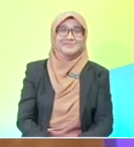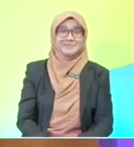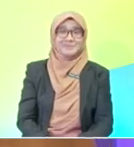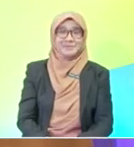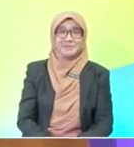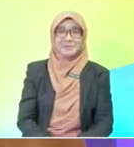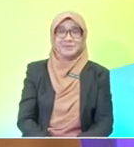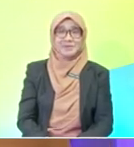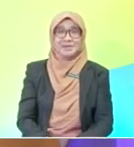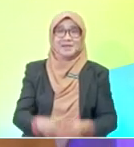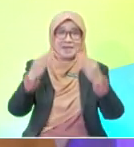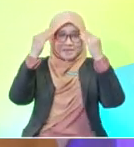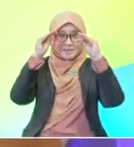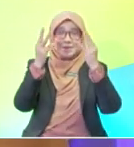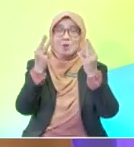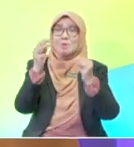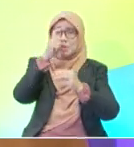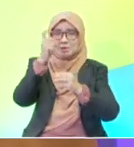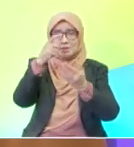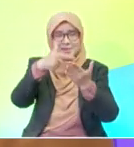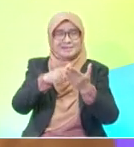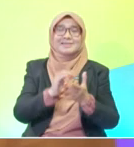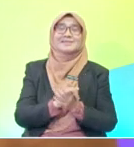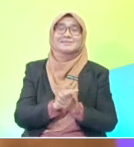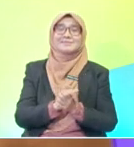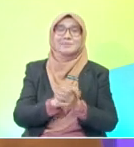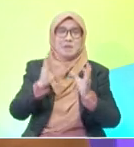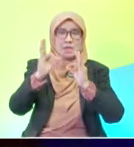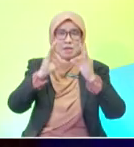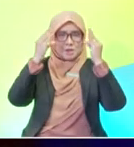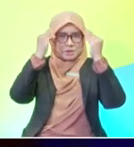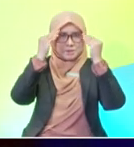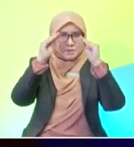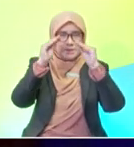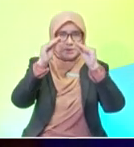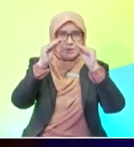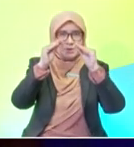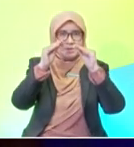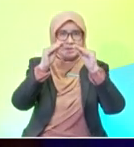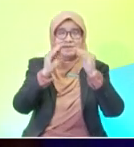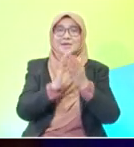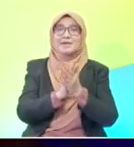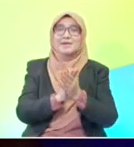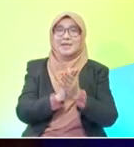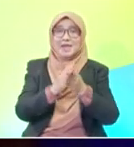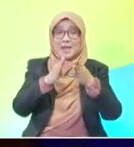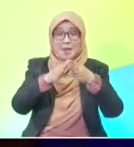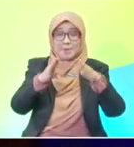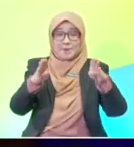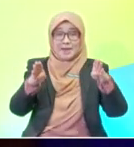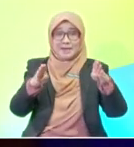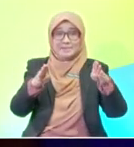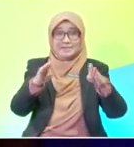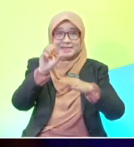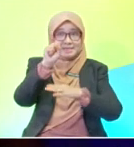cikgu nak tanya soalan lagi dekat silakan, Abang Fizi. Silakan, silakan cikgu. Okey, kalau cikgu nak tanya Abang Fizi bahasa seni visual. Ya. Okey.